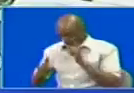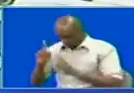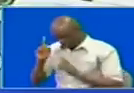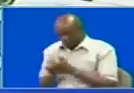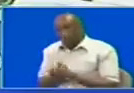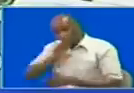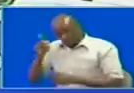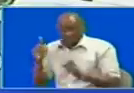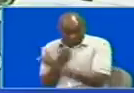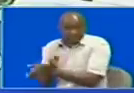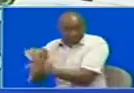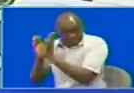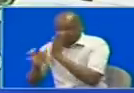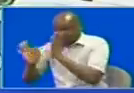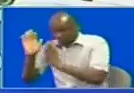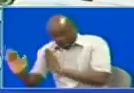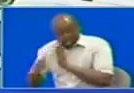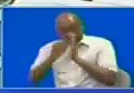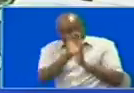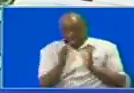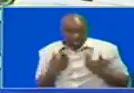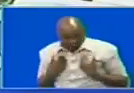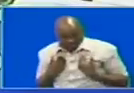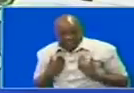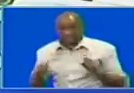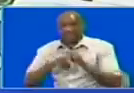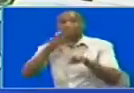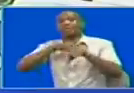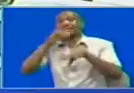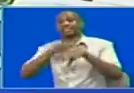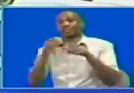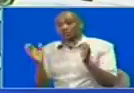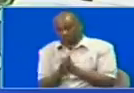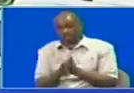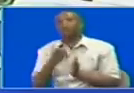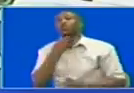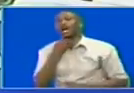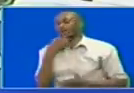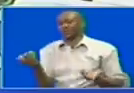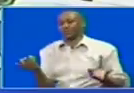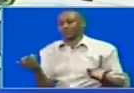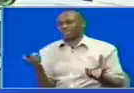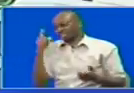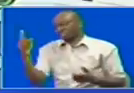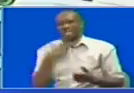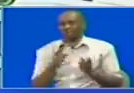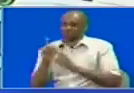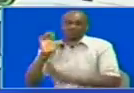wakali kwa njia zao. Kila mtu ana ukali wake. Ni kama Messi na Ronaldo. Naam. Kila mtu ana ukali